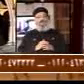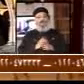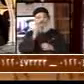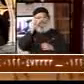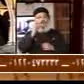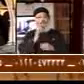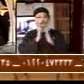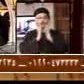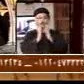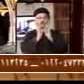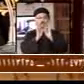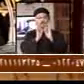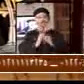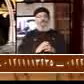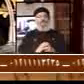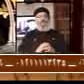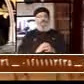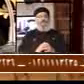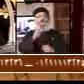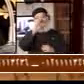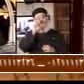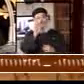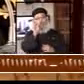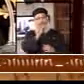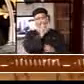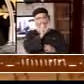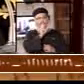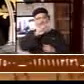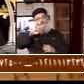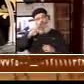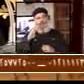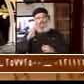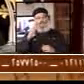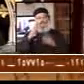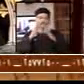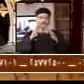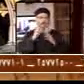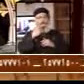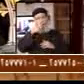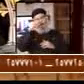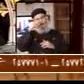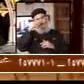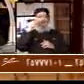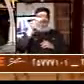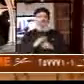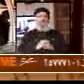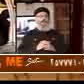بطريقة صريحة، وبعض الفقرات مكتوبة الأسئلة فيها بالتلميح،